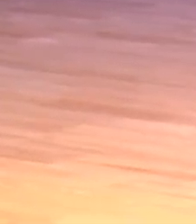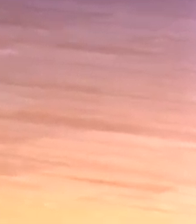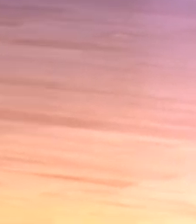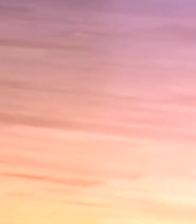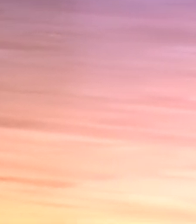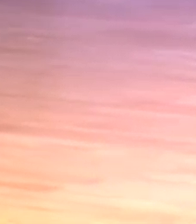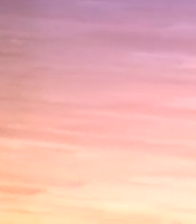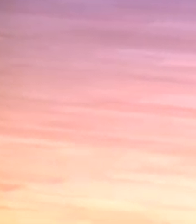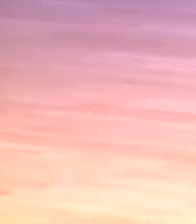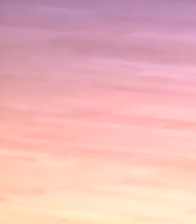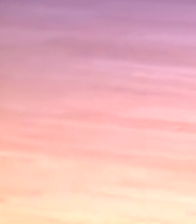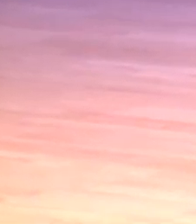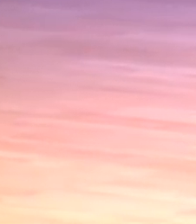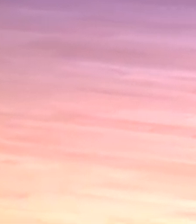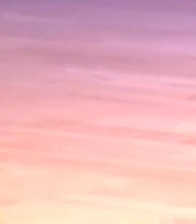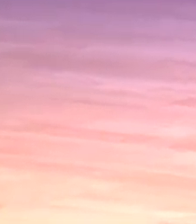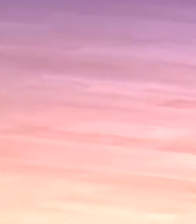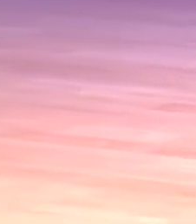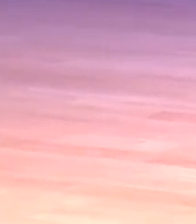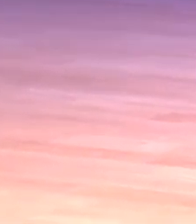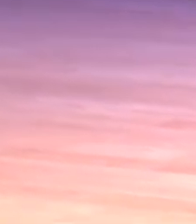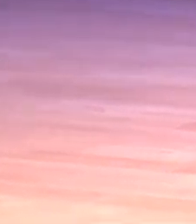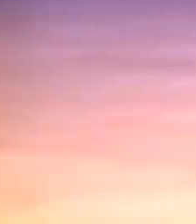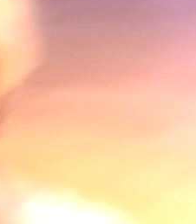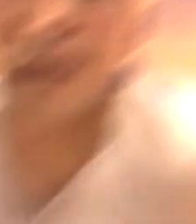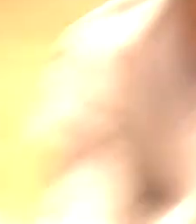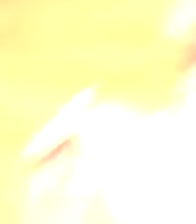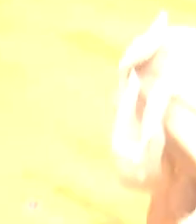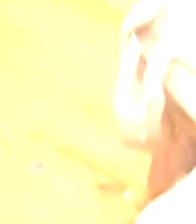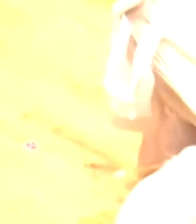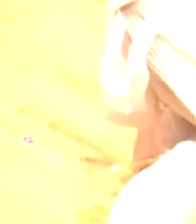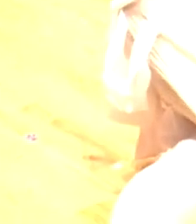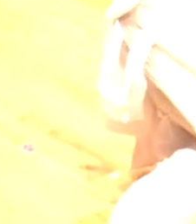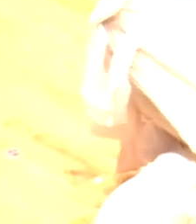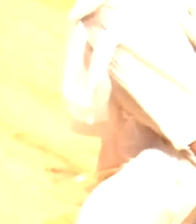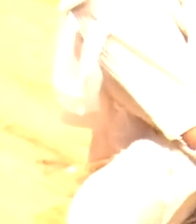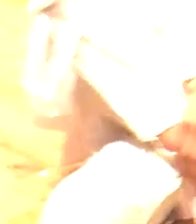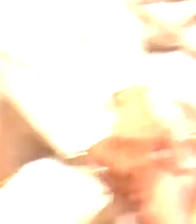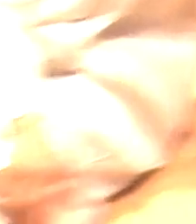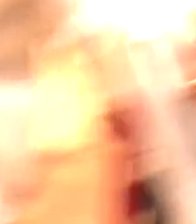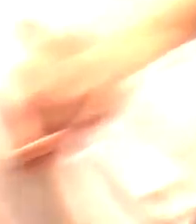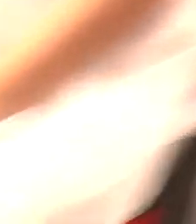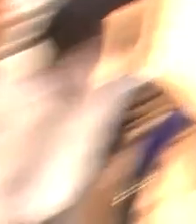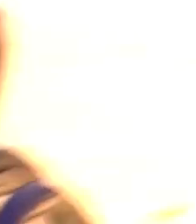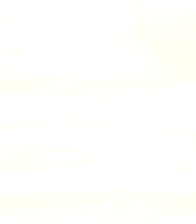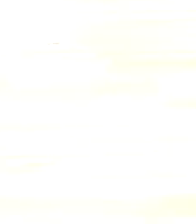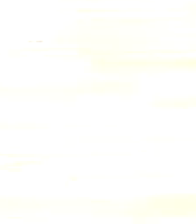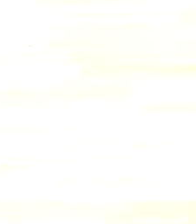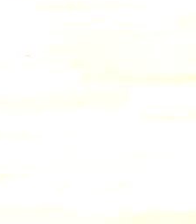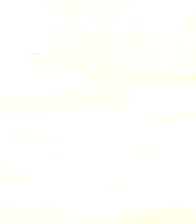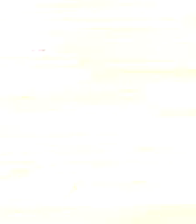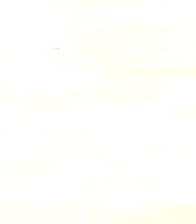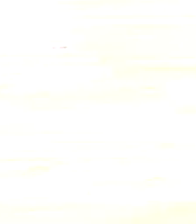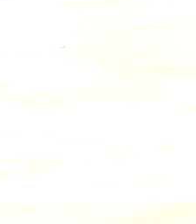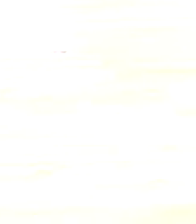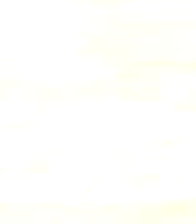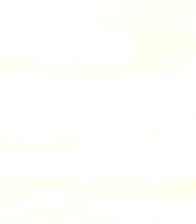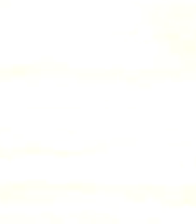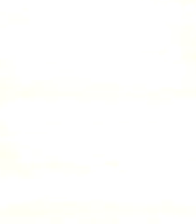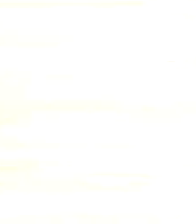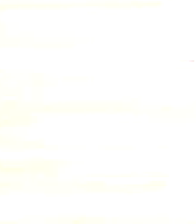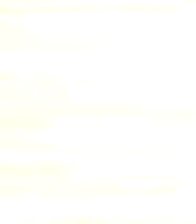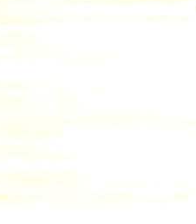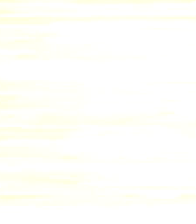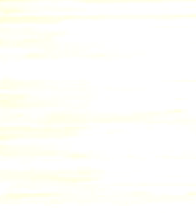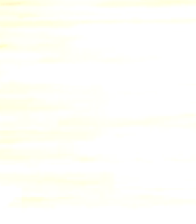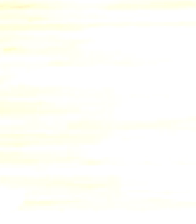ウードゥーいいですありがとうございましたじゃあ佳村さんにも伺いましょうかちょっとどうでしたかね